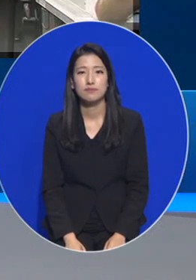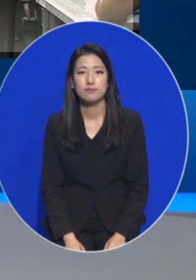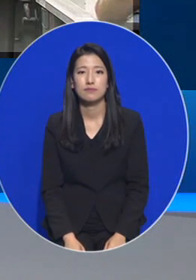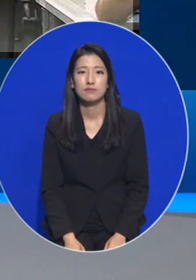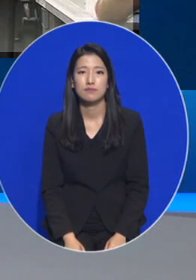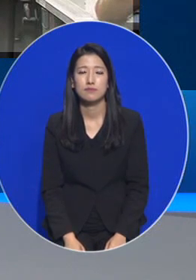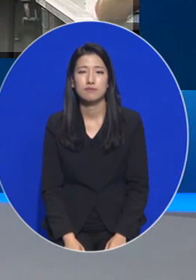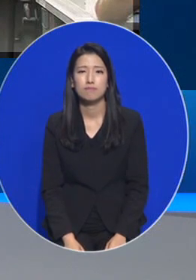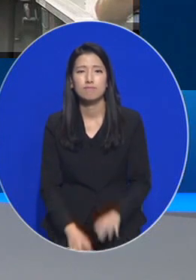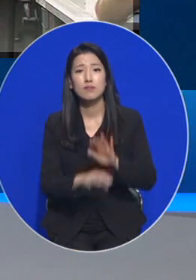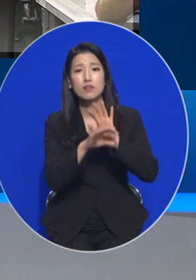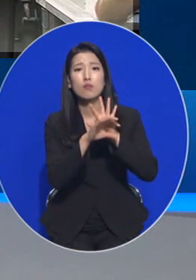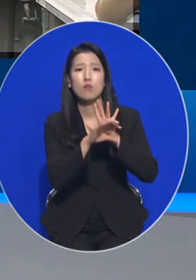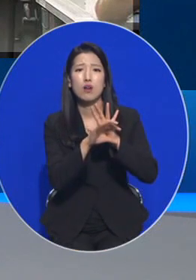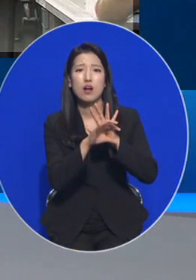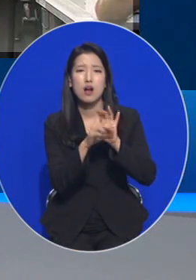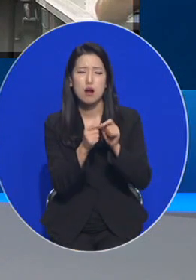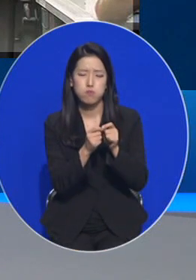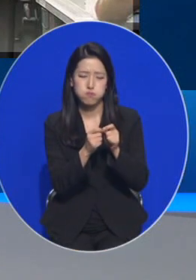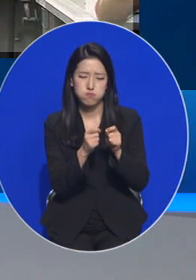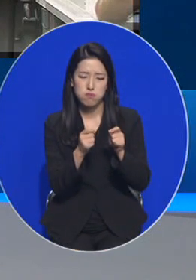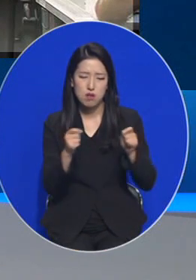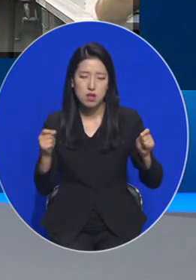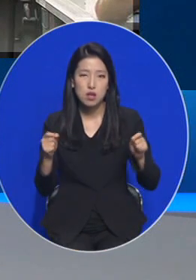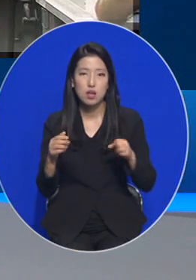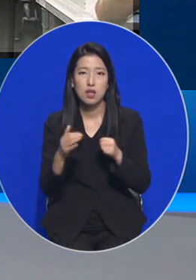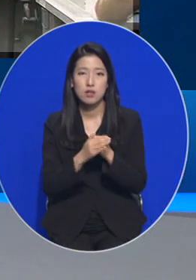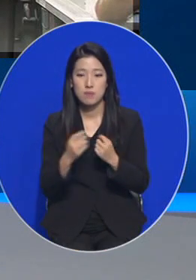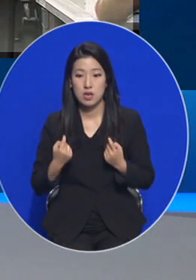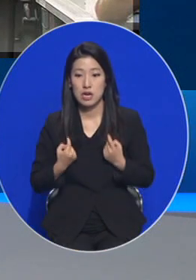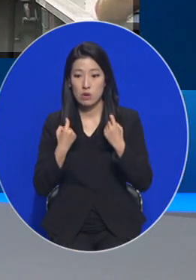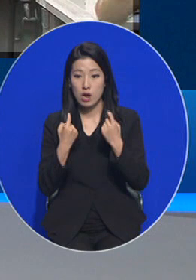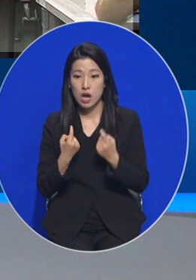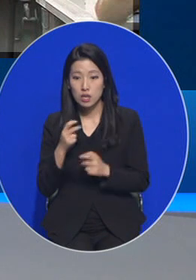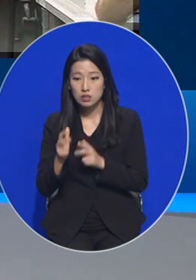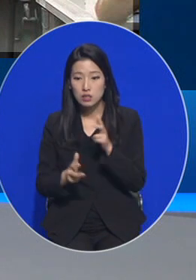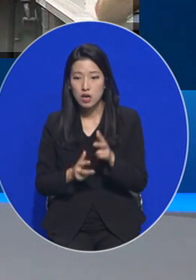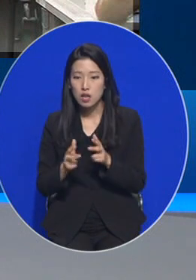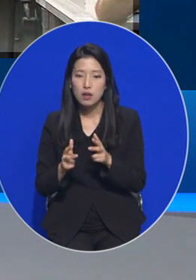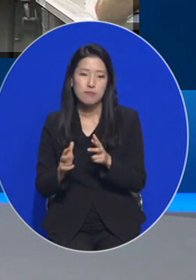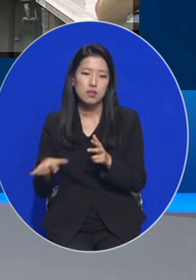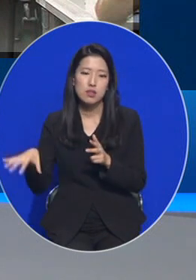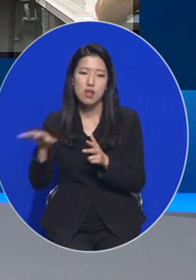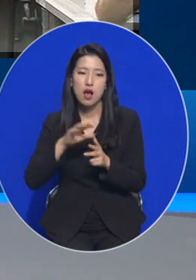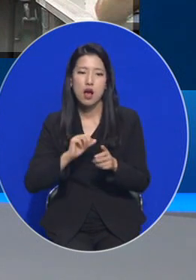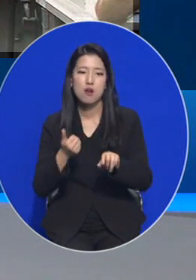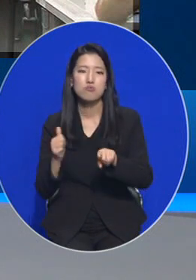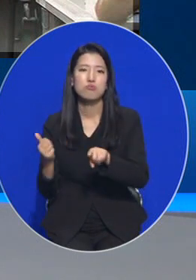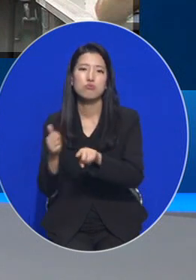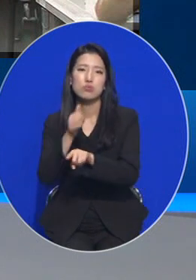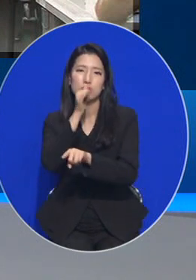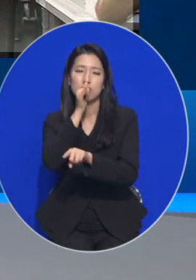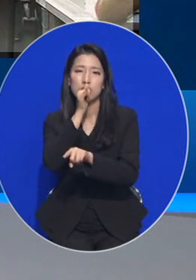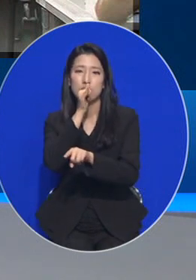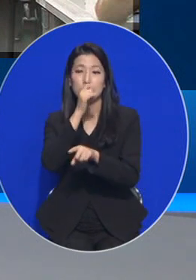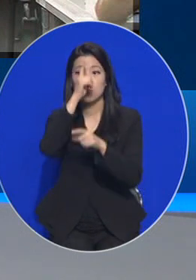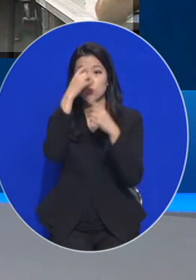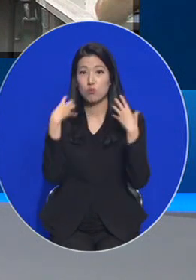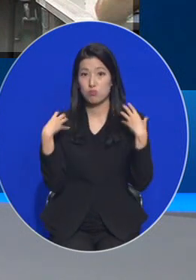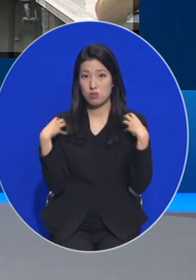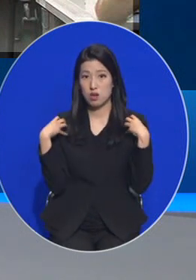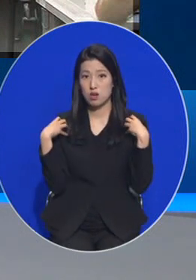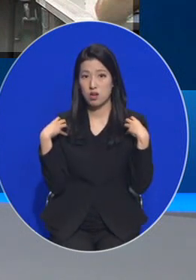코로나 1 고가 장기화하면서 관광업계 는 직격탄을 맞았는데요 정부가 관광업계 금 융 자 금